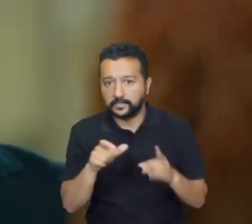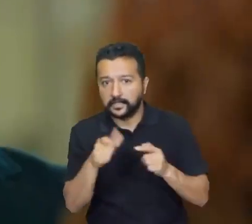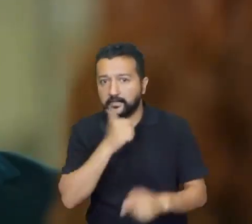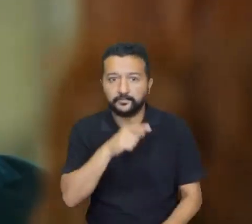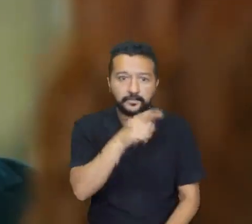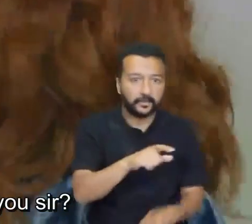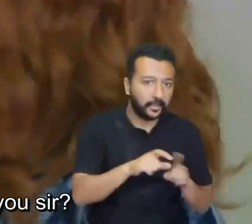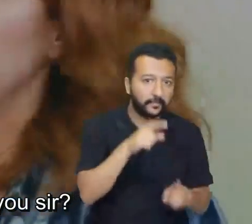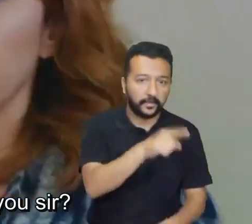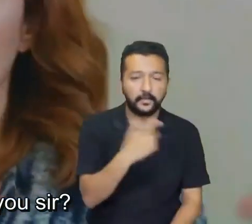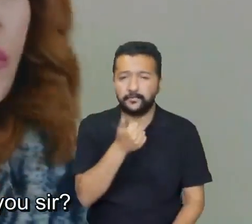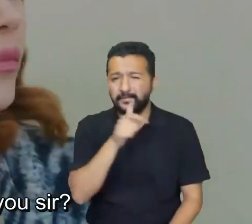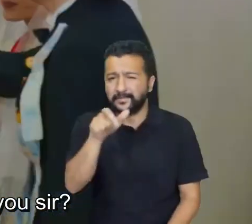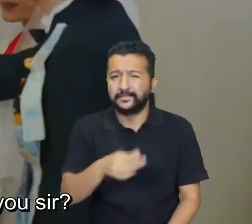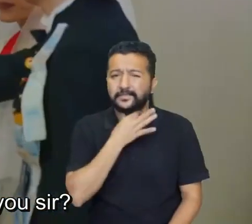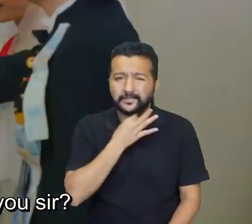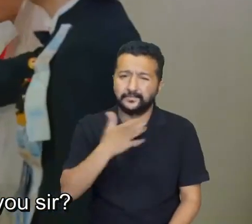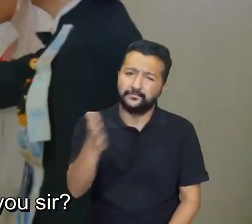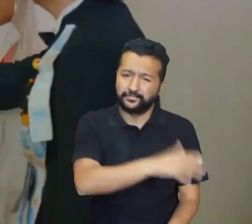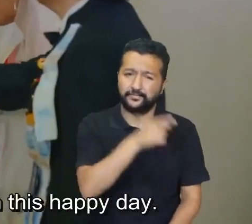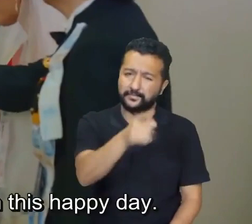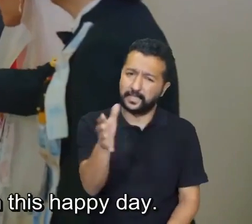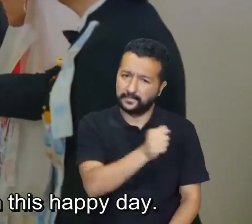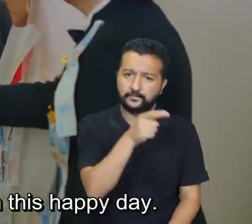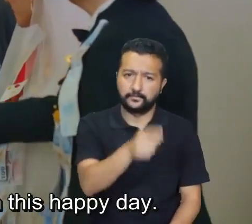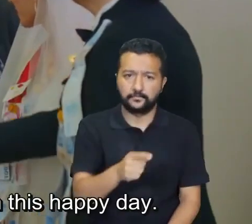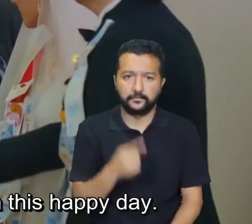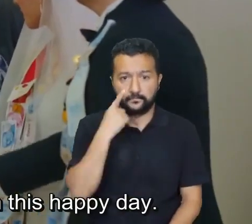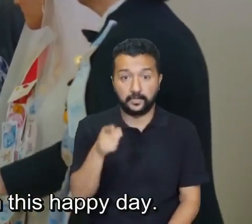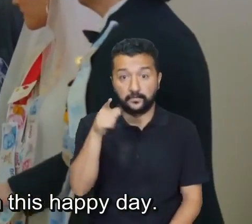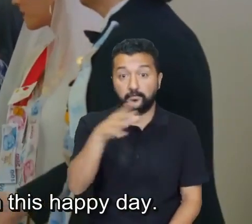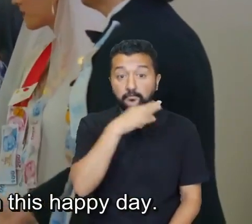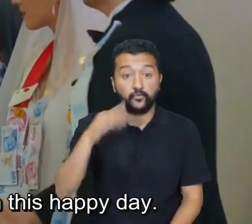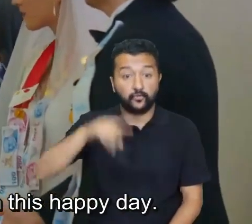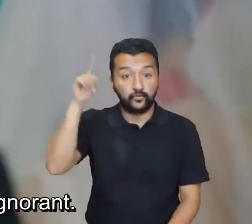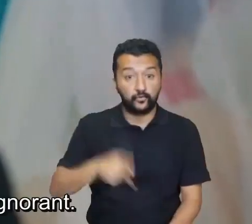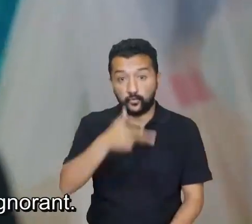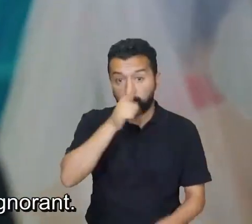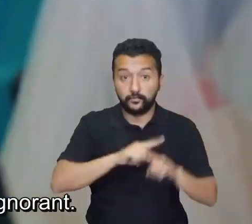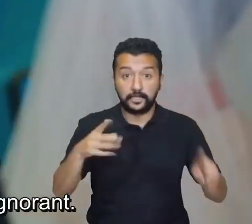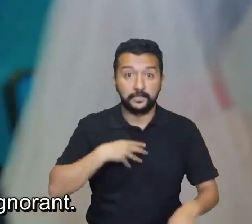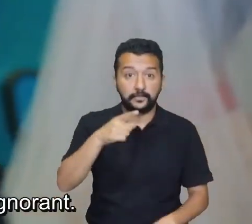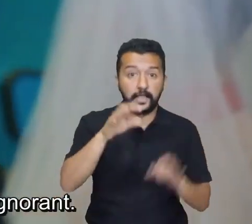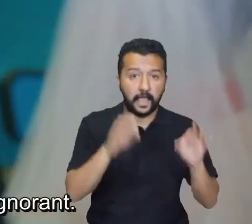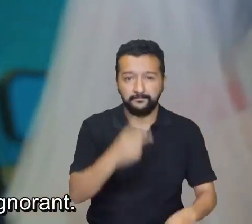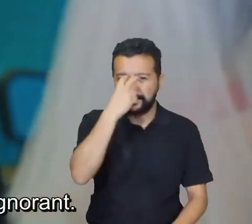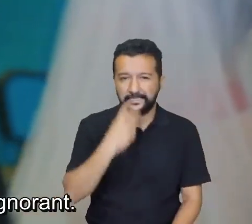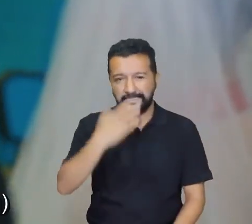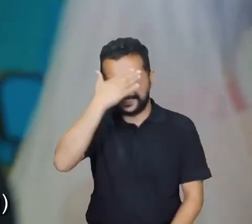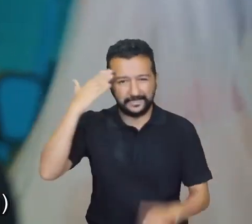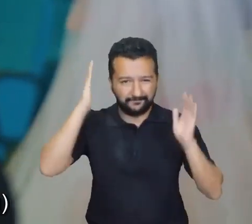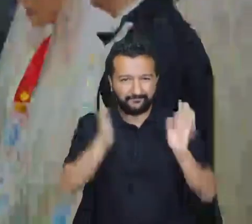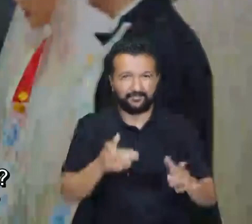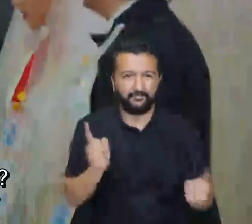abi. Damat. Ya beyefendi rica etsem lütfen alır mısınız bunu buradan? Aha. Bak bu mutlu günde üzdürme kendini. Ya hem pintisin hem cahilsin